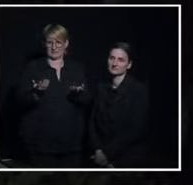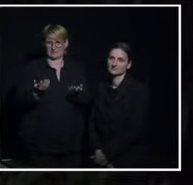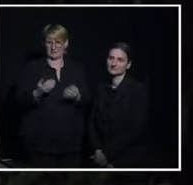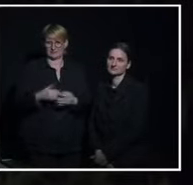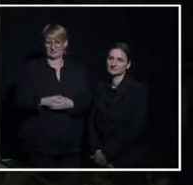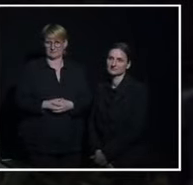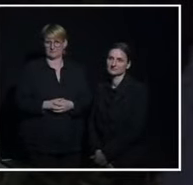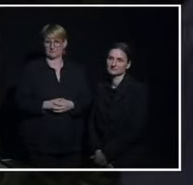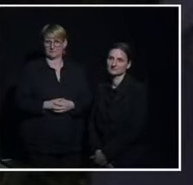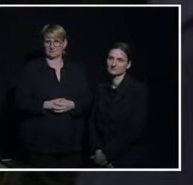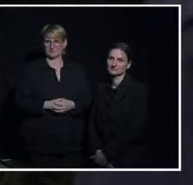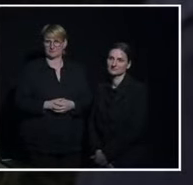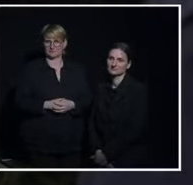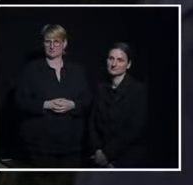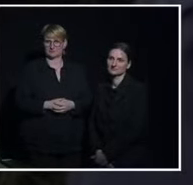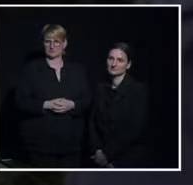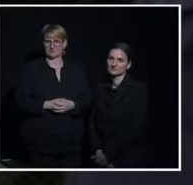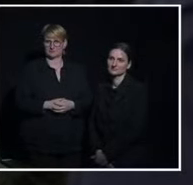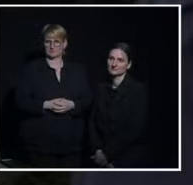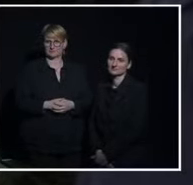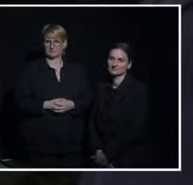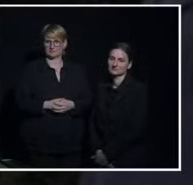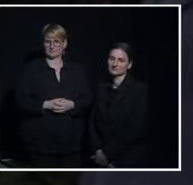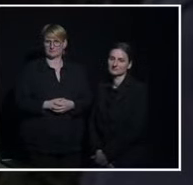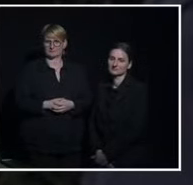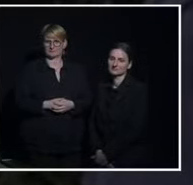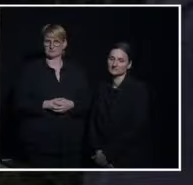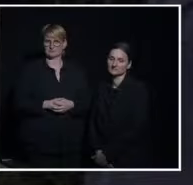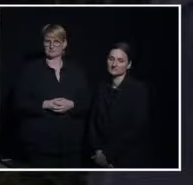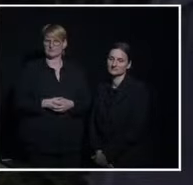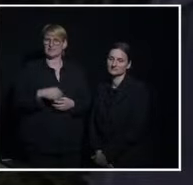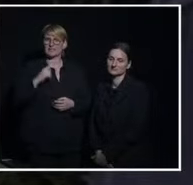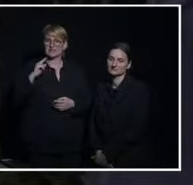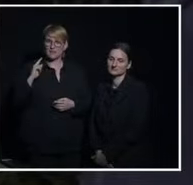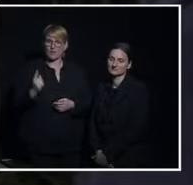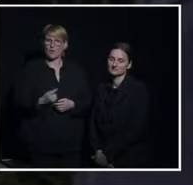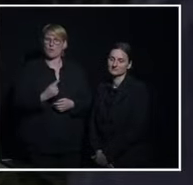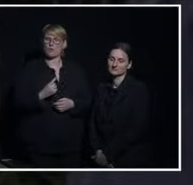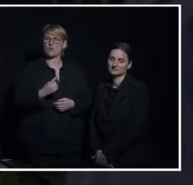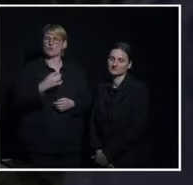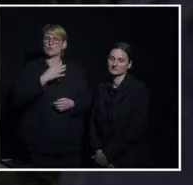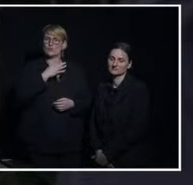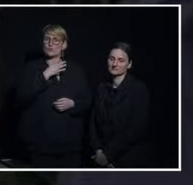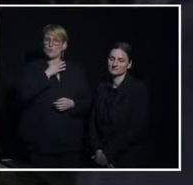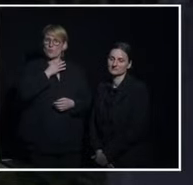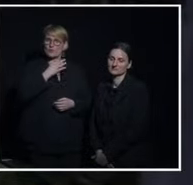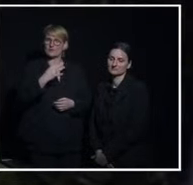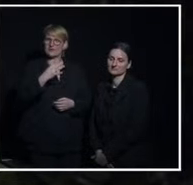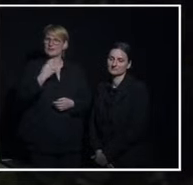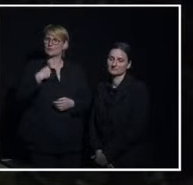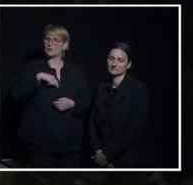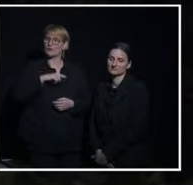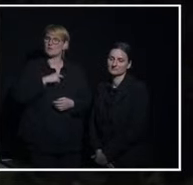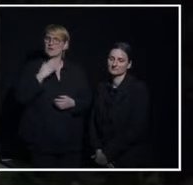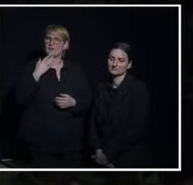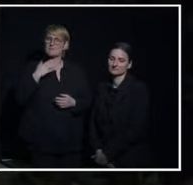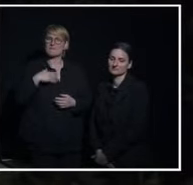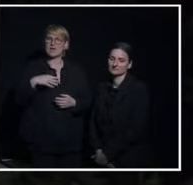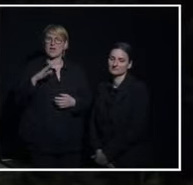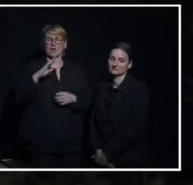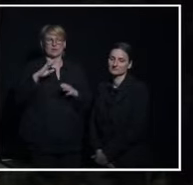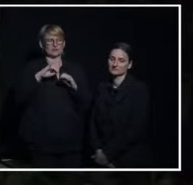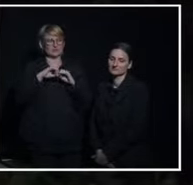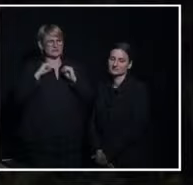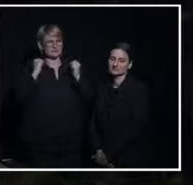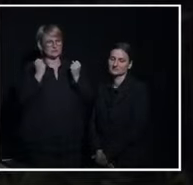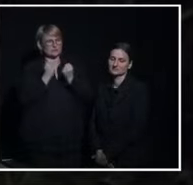ist auch notwendig gewesen, und es ist immer mehr auch unsere Situation und